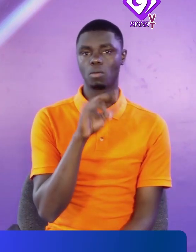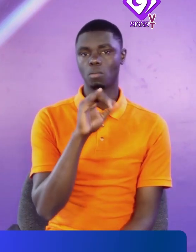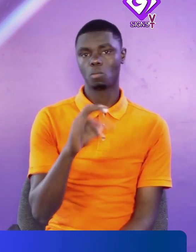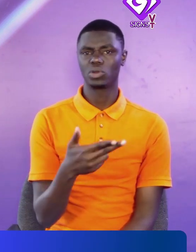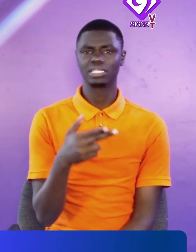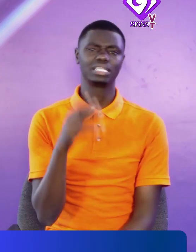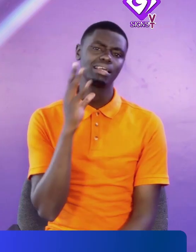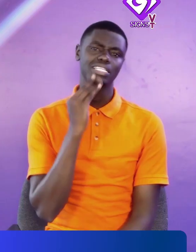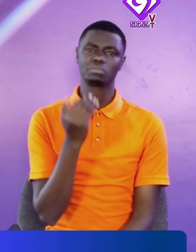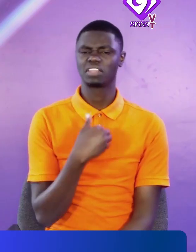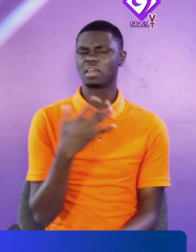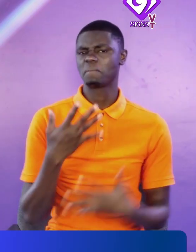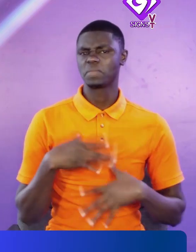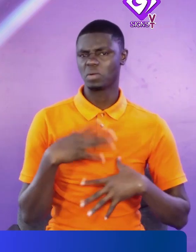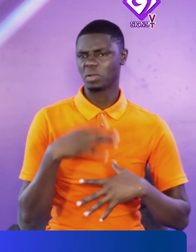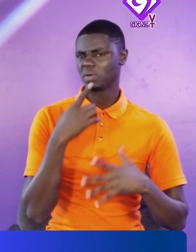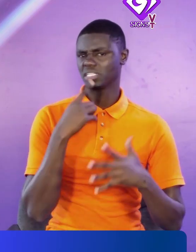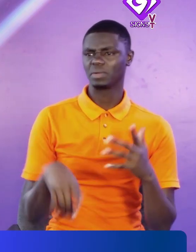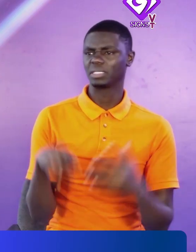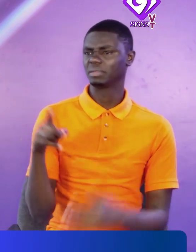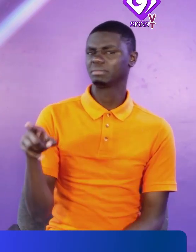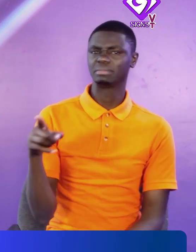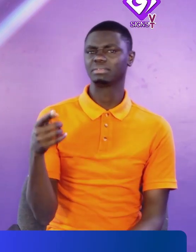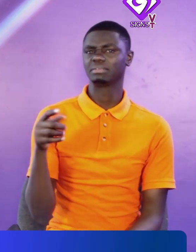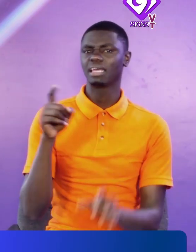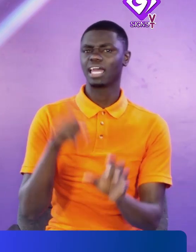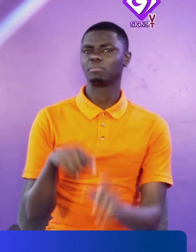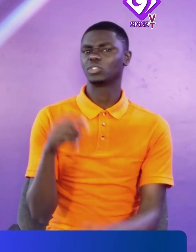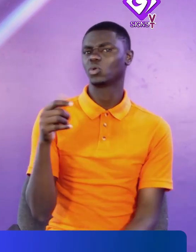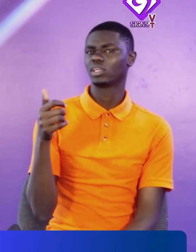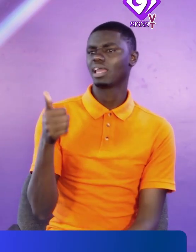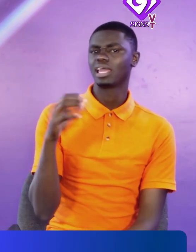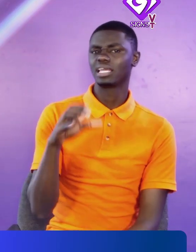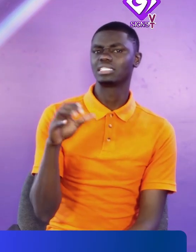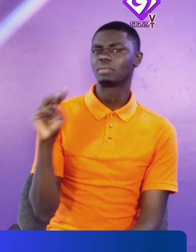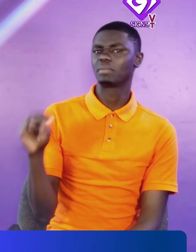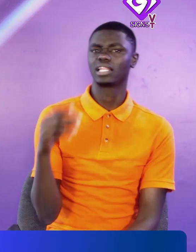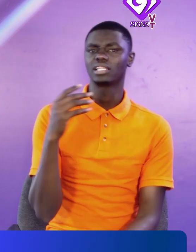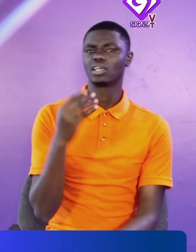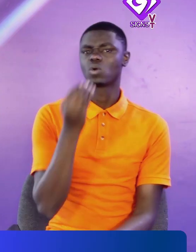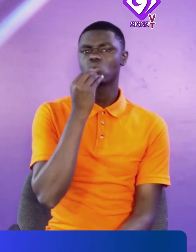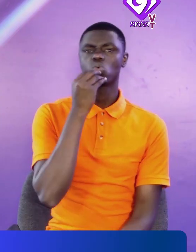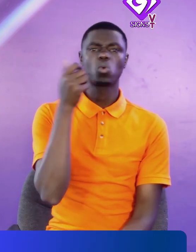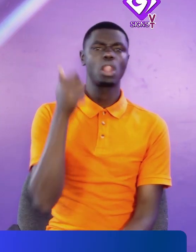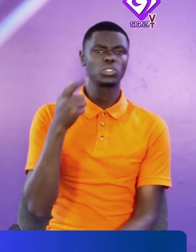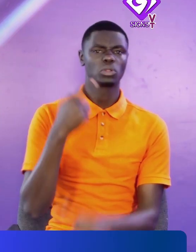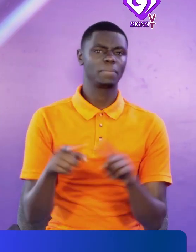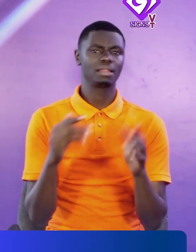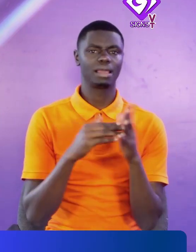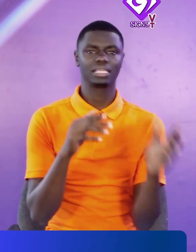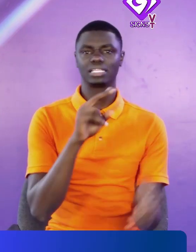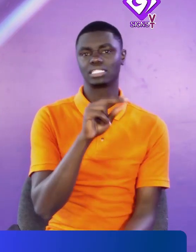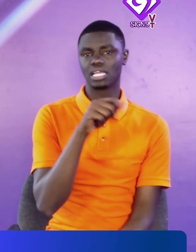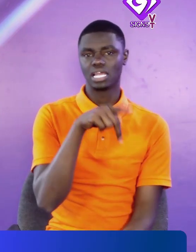Watu walikuwa wanasema Modric ameenda Italy, ameenda AC Milan kukula pension, lakini manze against Napoli alionyesha ako pale